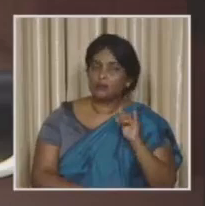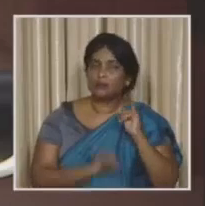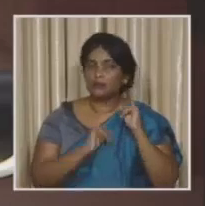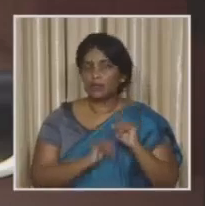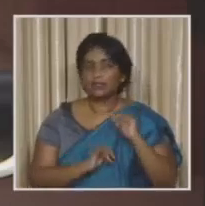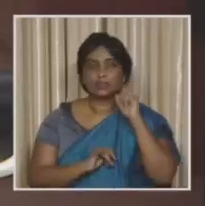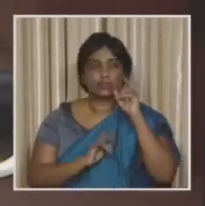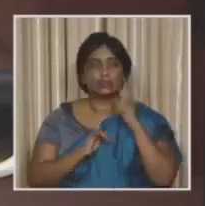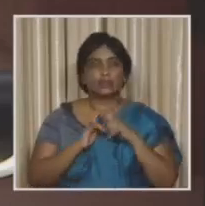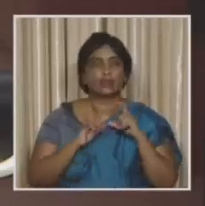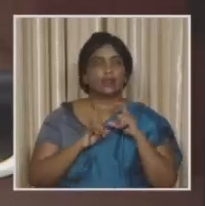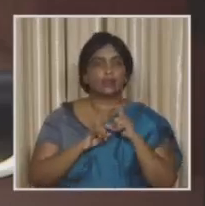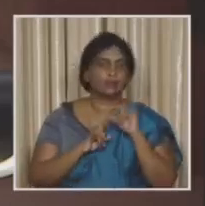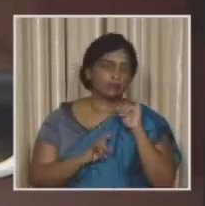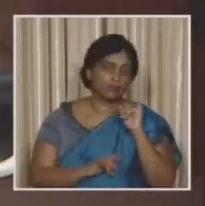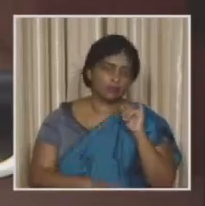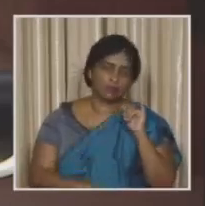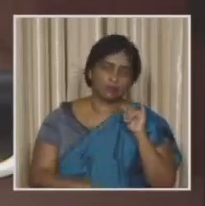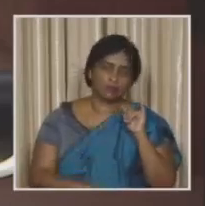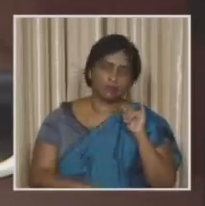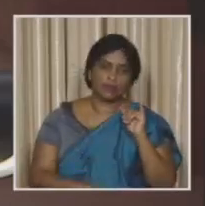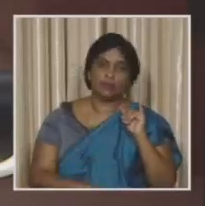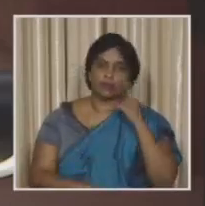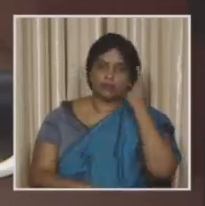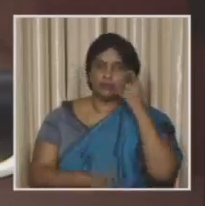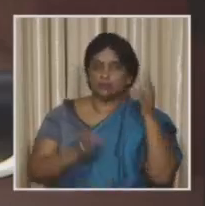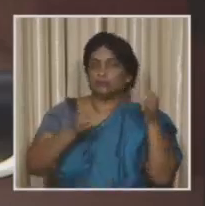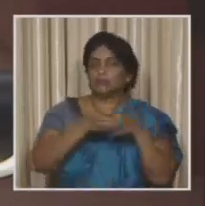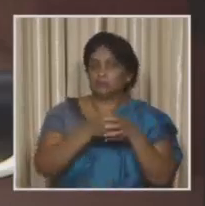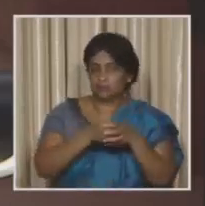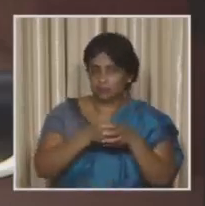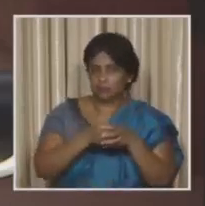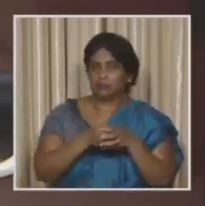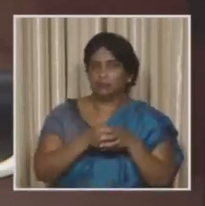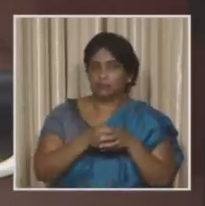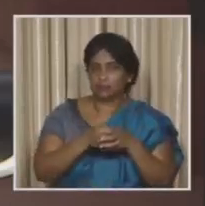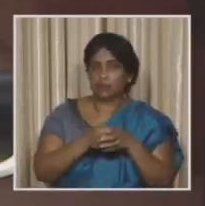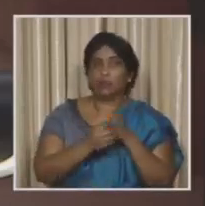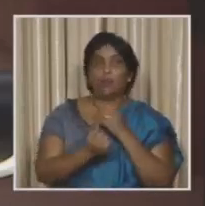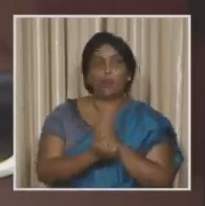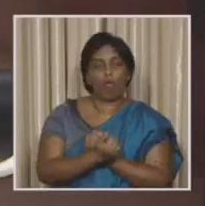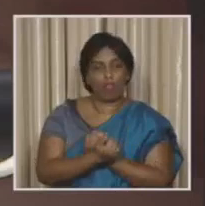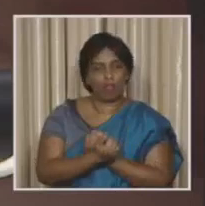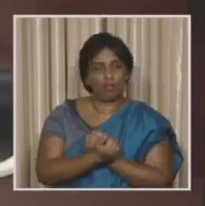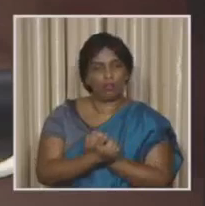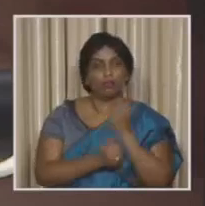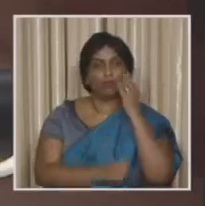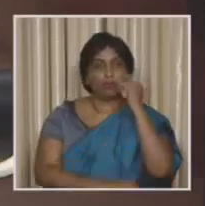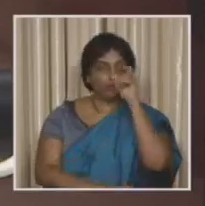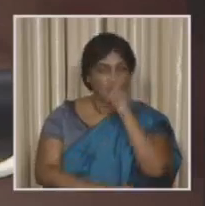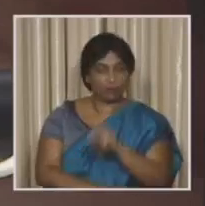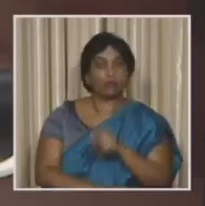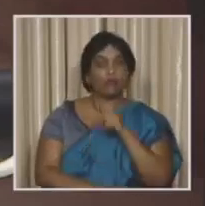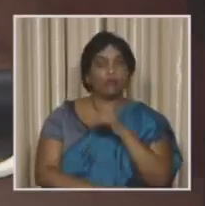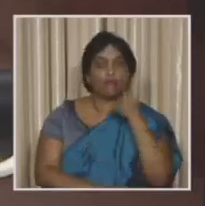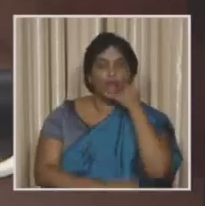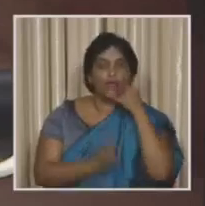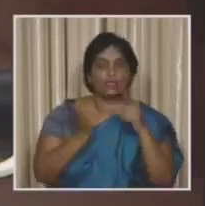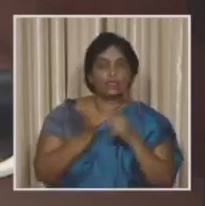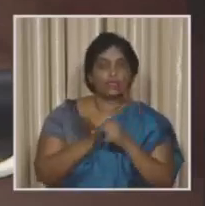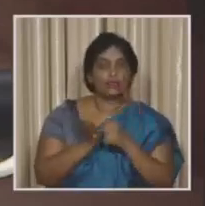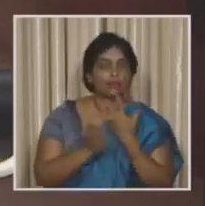පරීක්ෂණ දෙපාර්තමේන්තුවේ මේ යම් බුද්ධ්‍යංශයකට සම්බන්ධ පොලිස් කාන්තාවගේ නමට තමයි මේ ටෙලිෆෝනේ